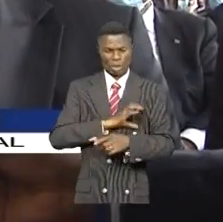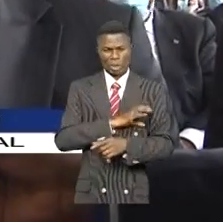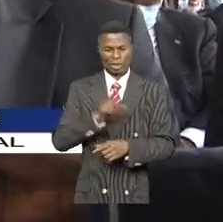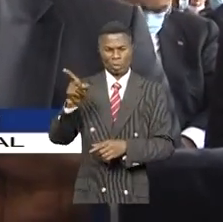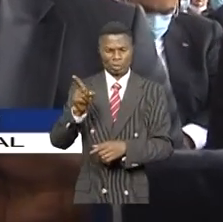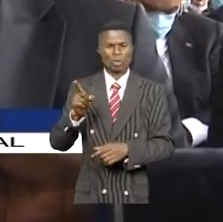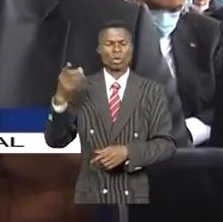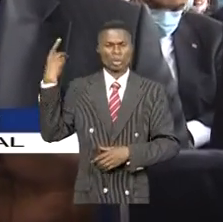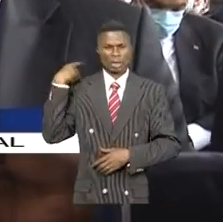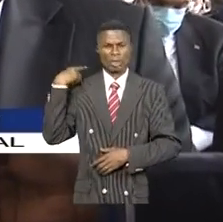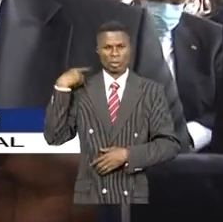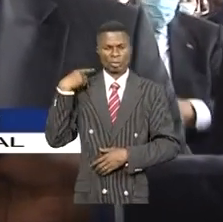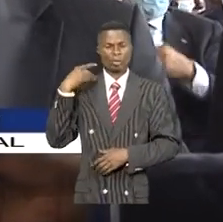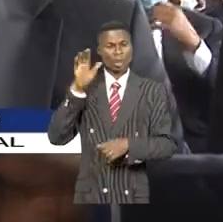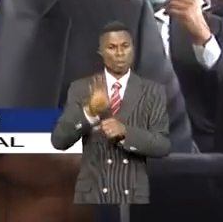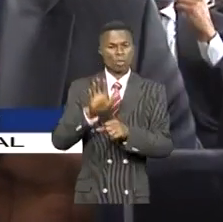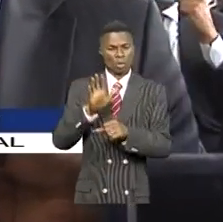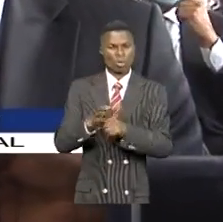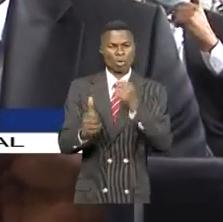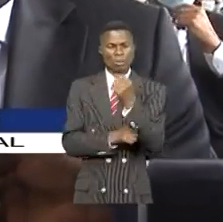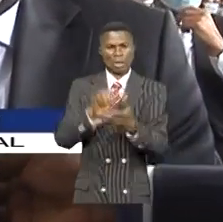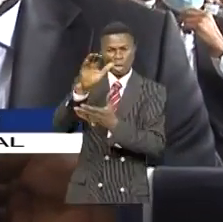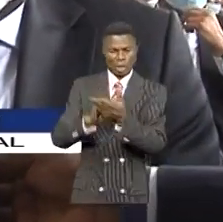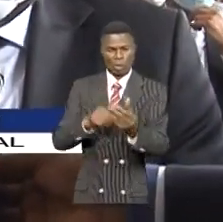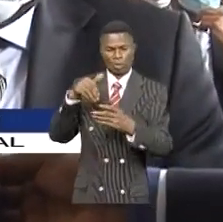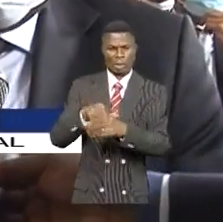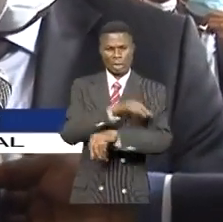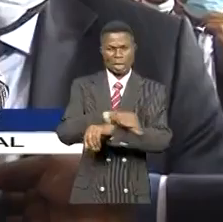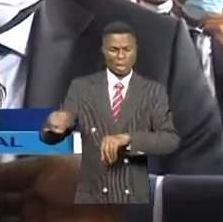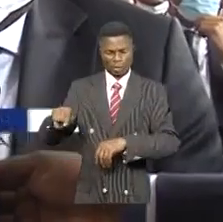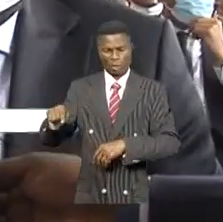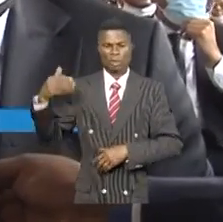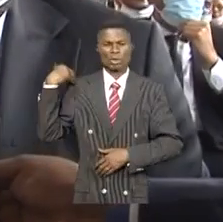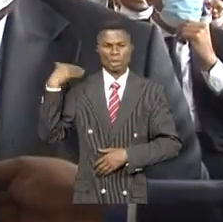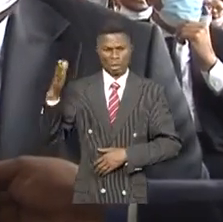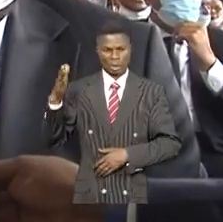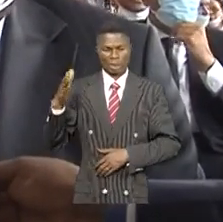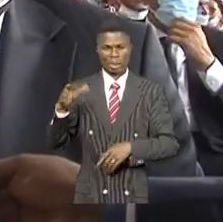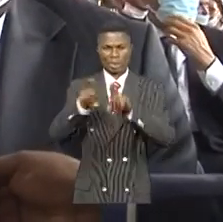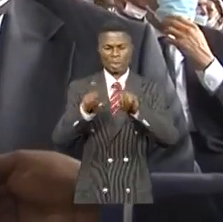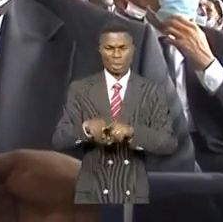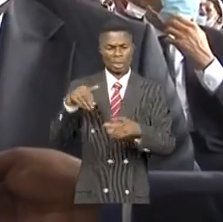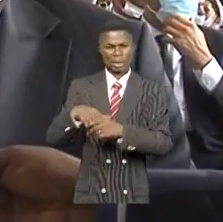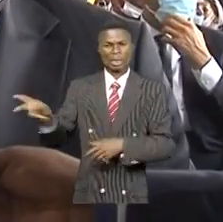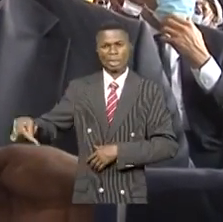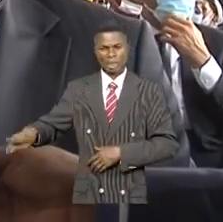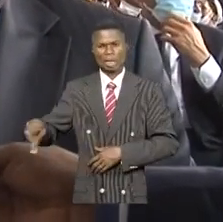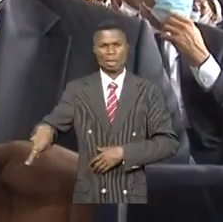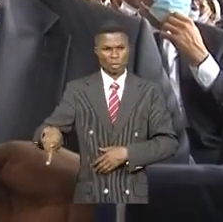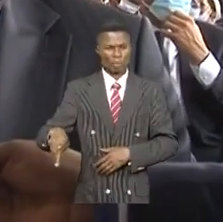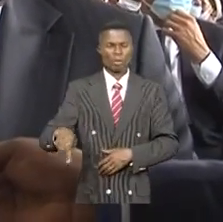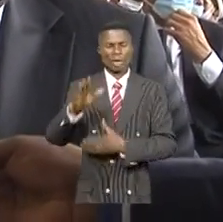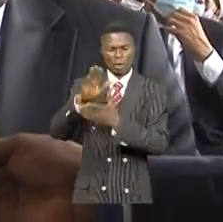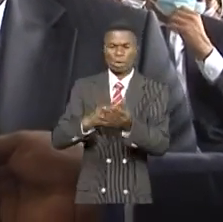faut beaucoup de Lokondo au niveau des institutions délibérantes, tant dans nos provinces